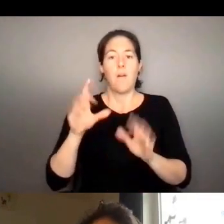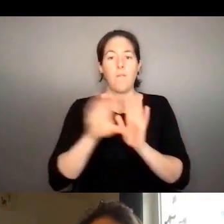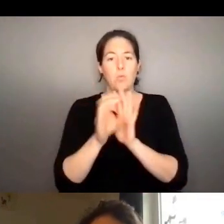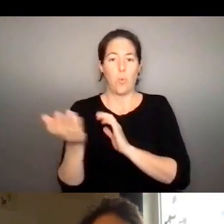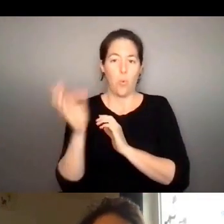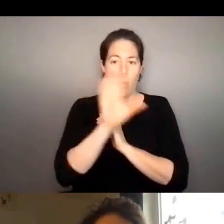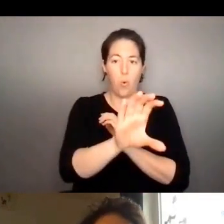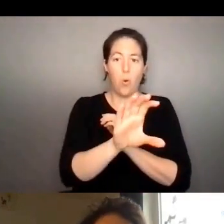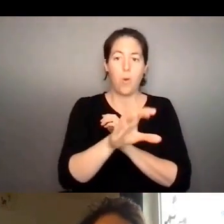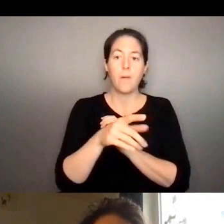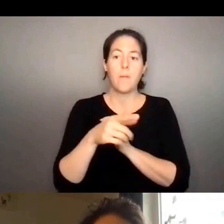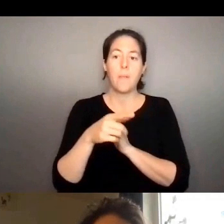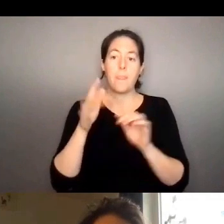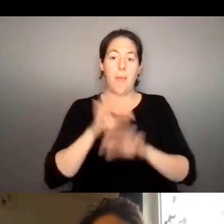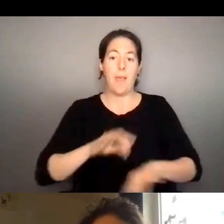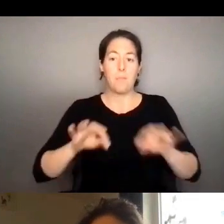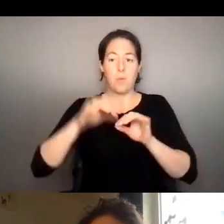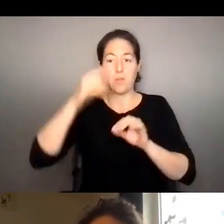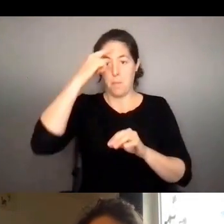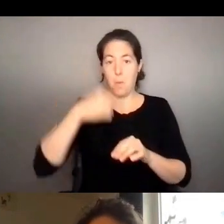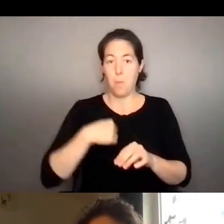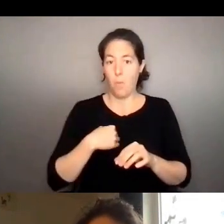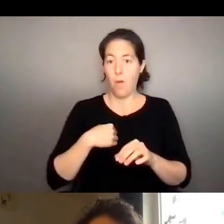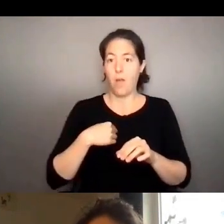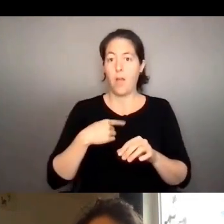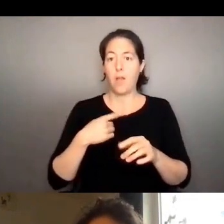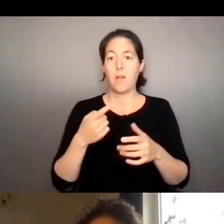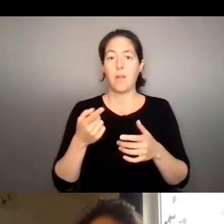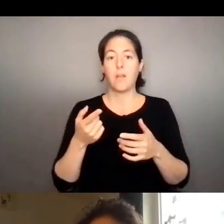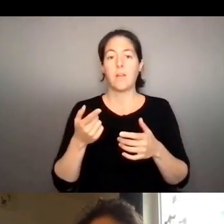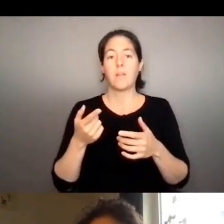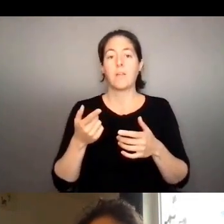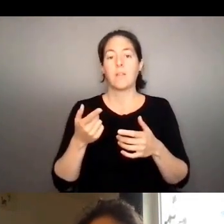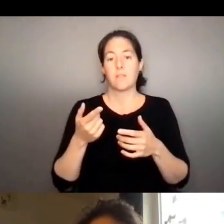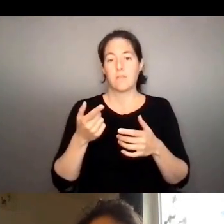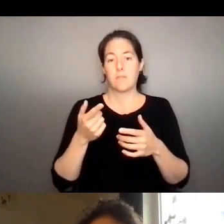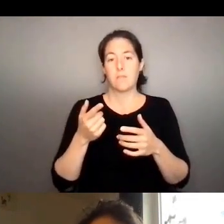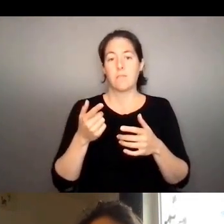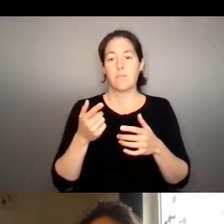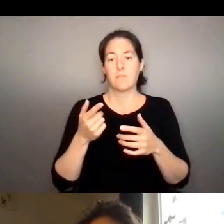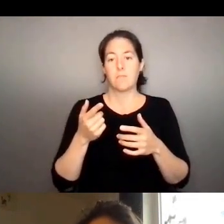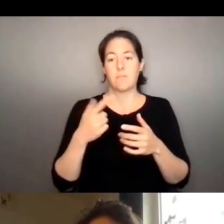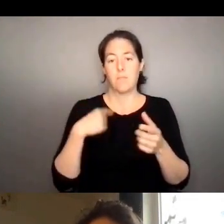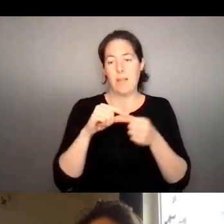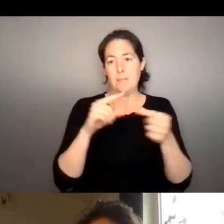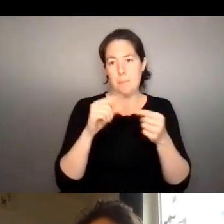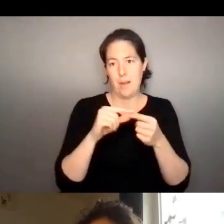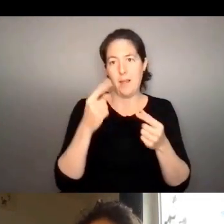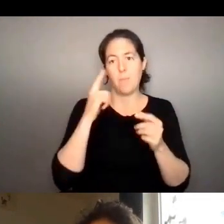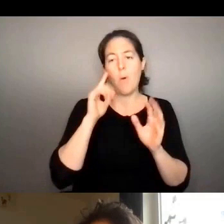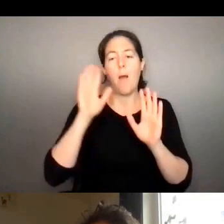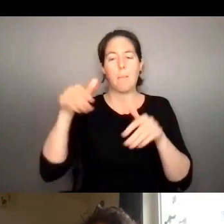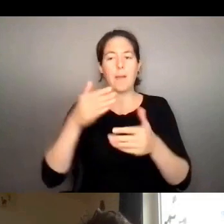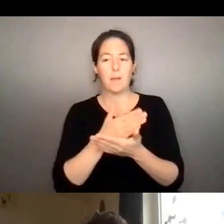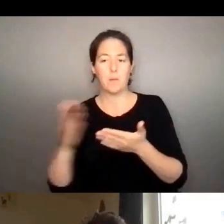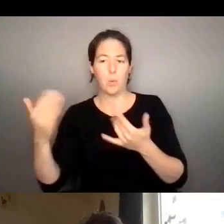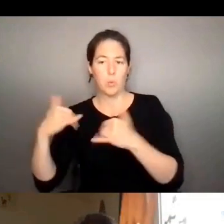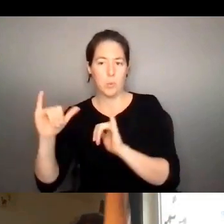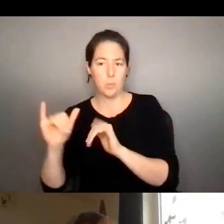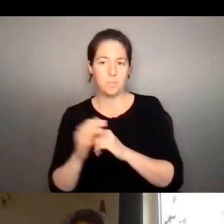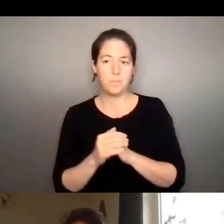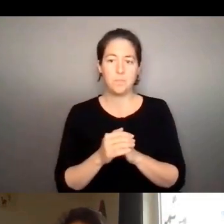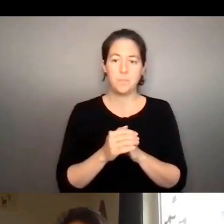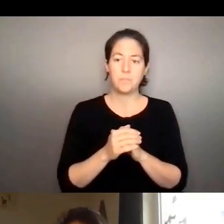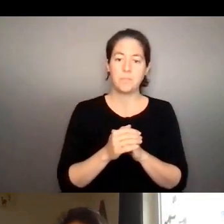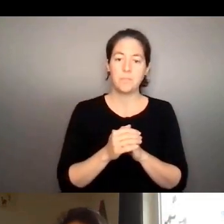Mais c'est important pour moi là, pour mettre la base un peu sur ce qu'on va discuter par la suite. Donc, je retrouve mon petit graphique ici. Oui,